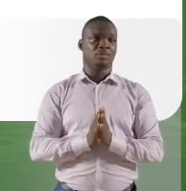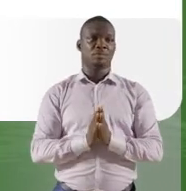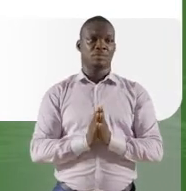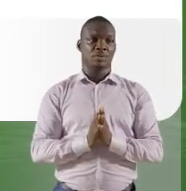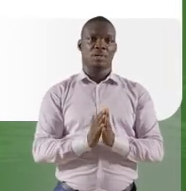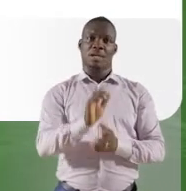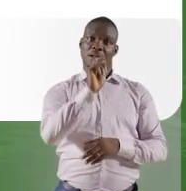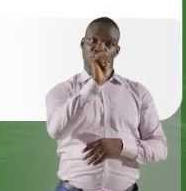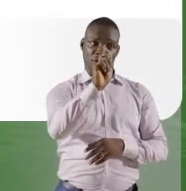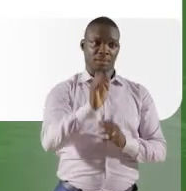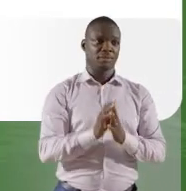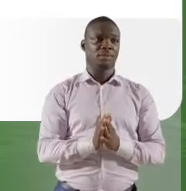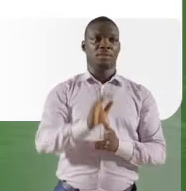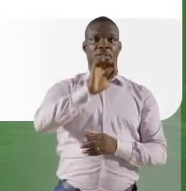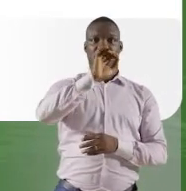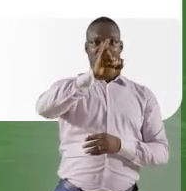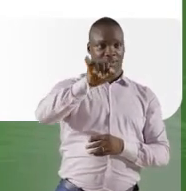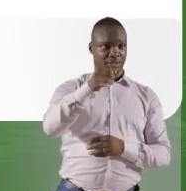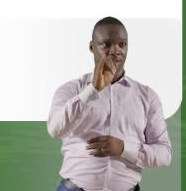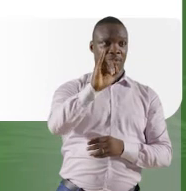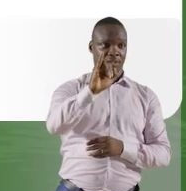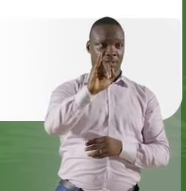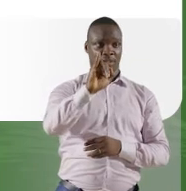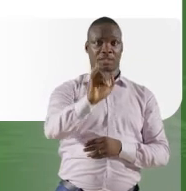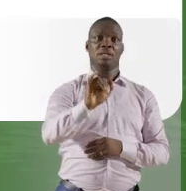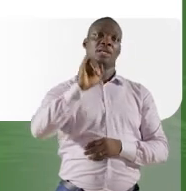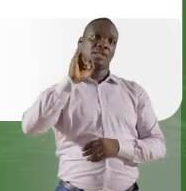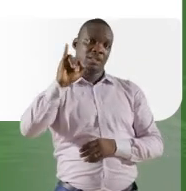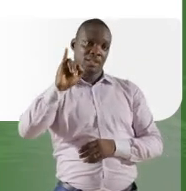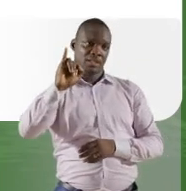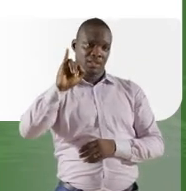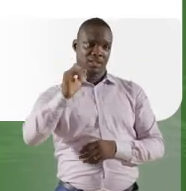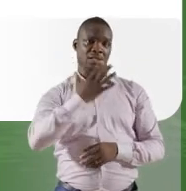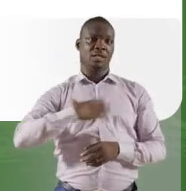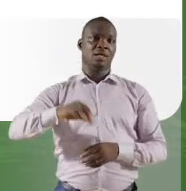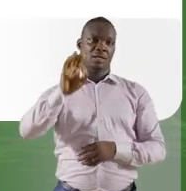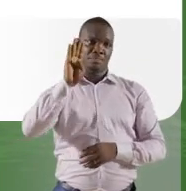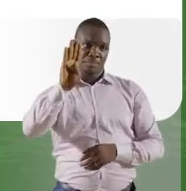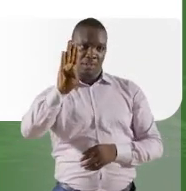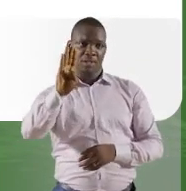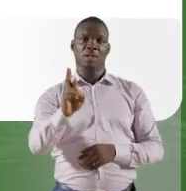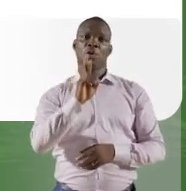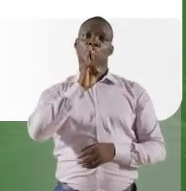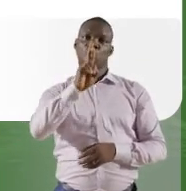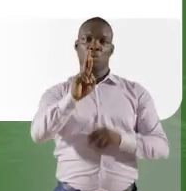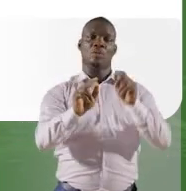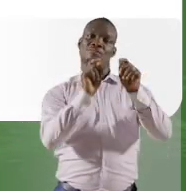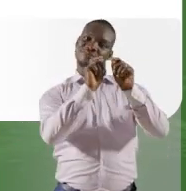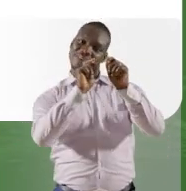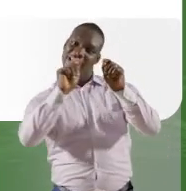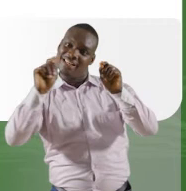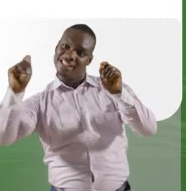2. Les points I, les points J, I et B